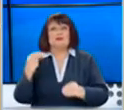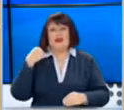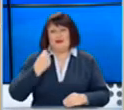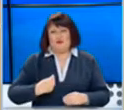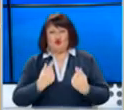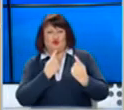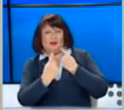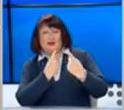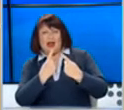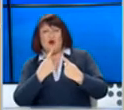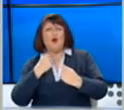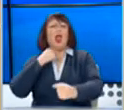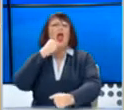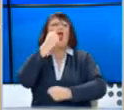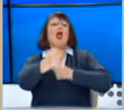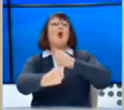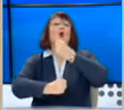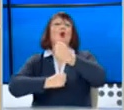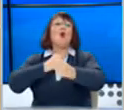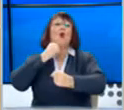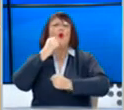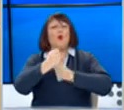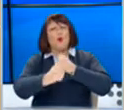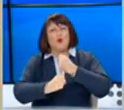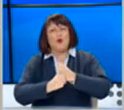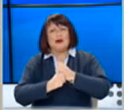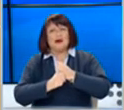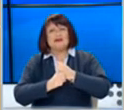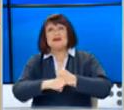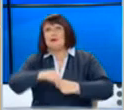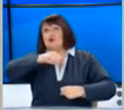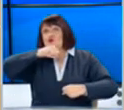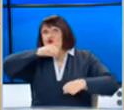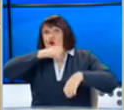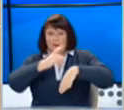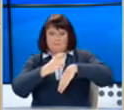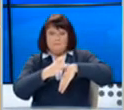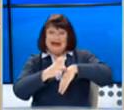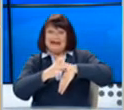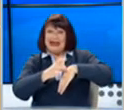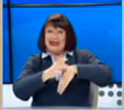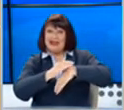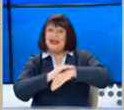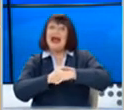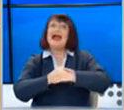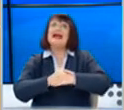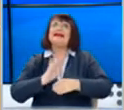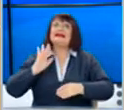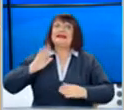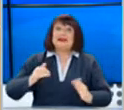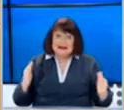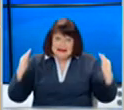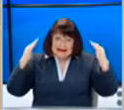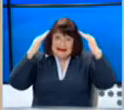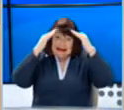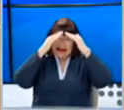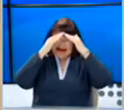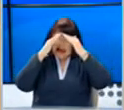διάλογο αιώνες τώρα. Πατριωτισμός είναι το τελευταίο καταφύγιο των